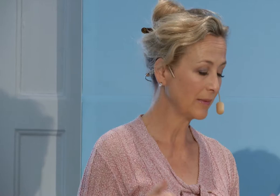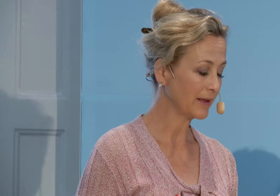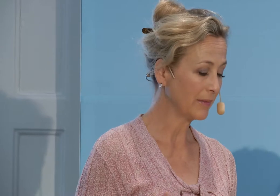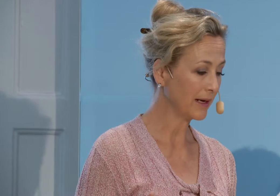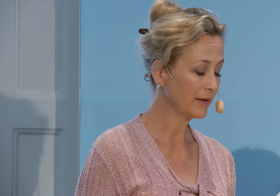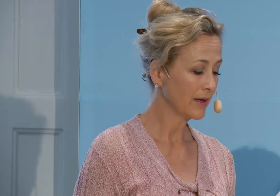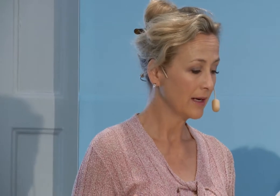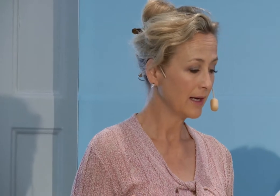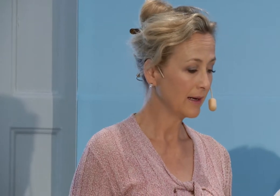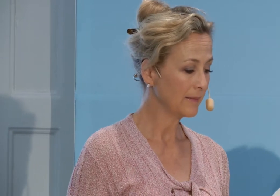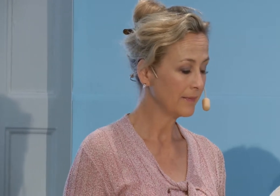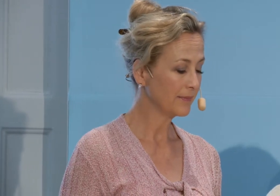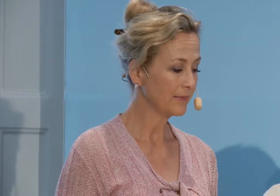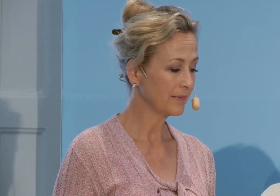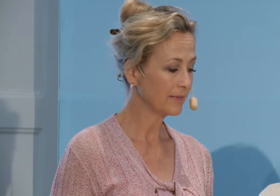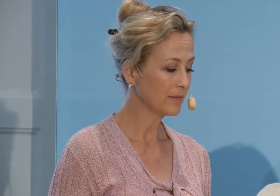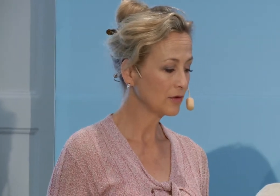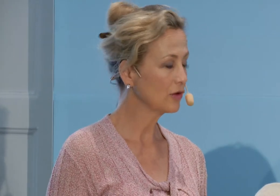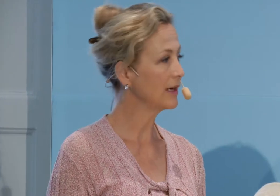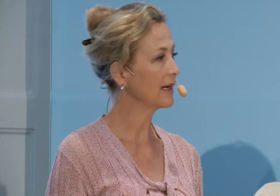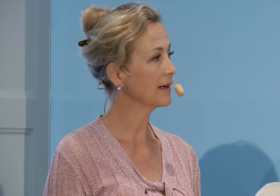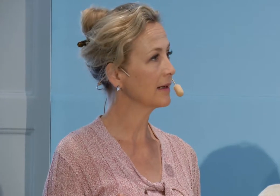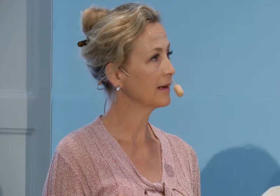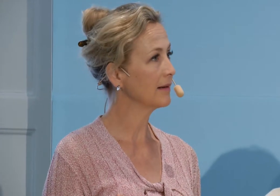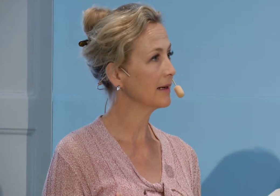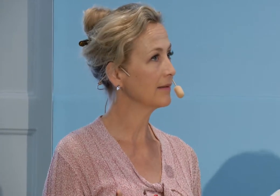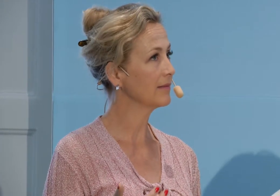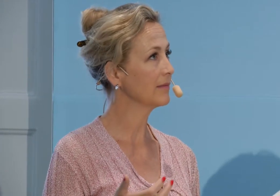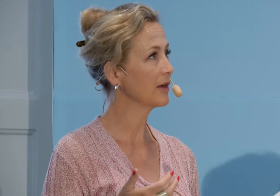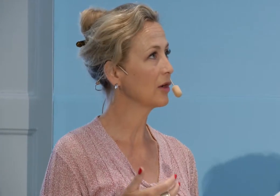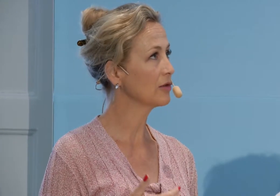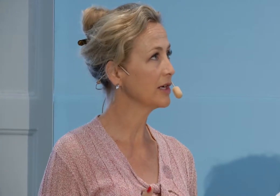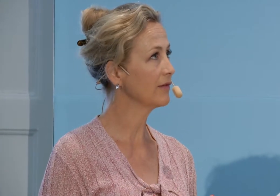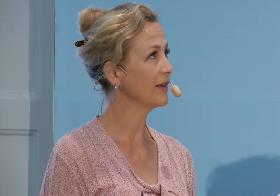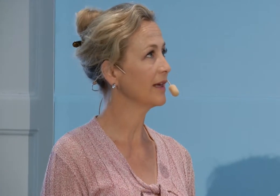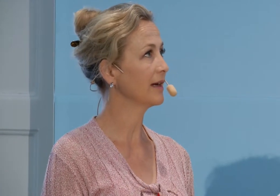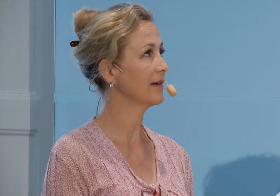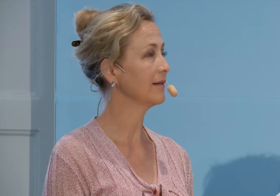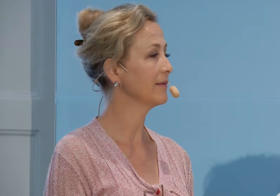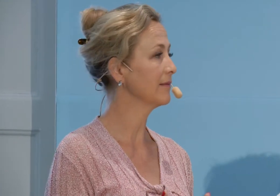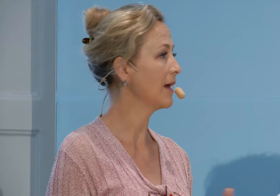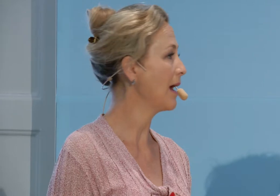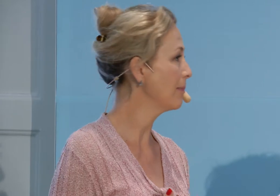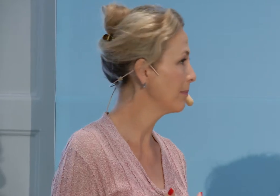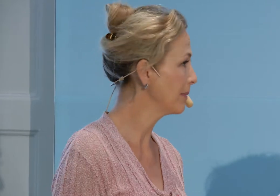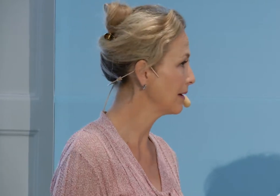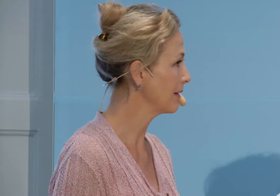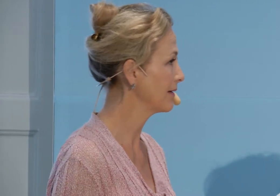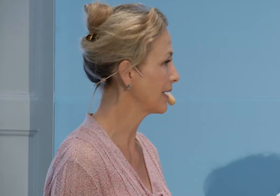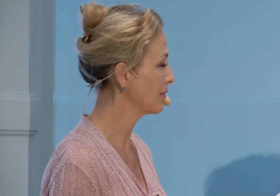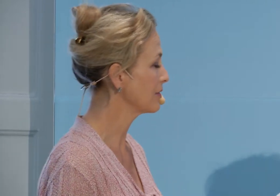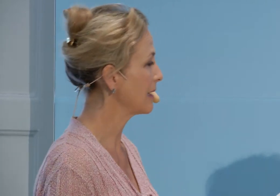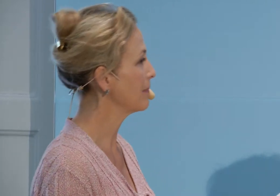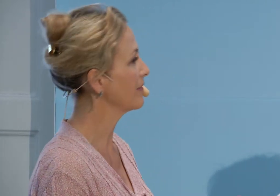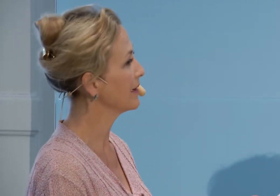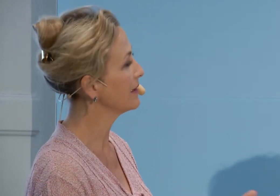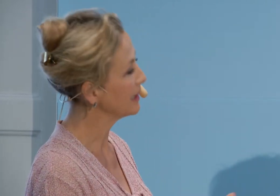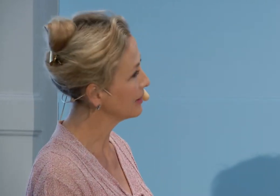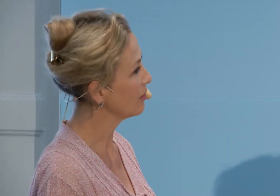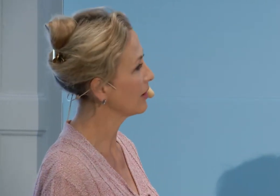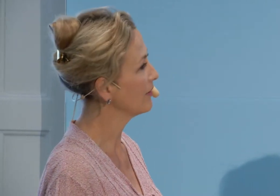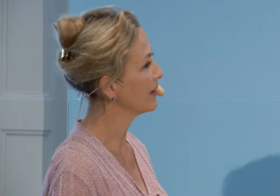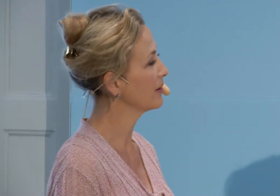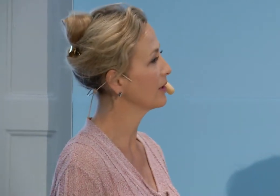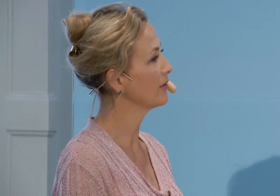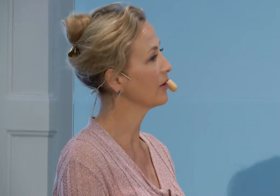som du arbetar med. Skulle en coaching via en app, eller inte kanske just en app, men via